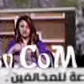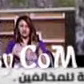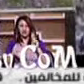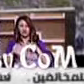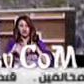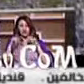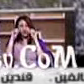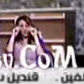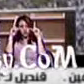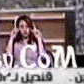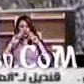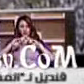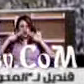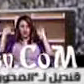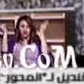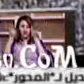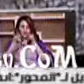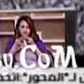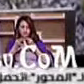الوضوح للعالم